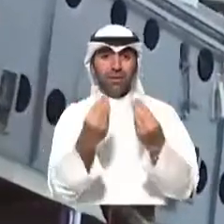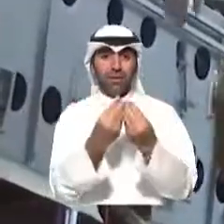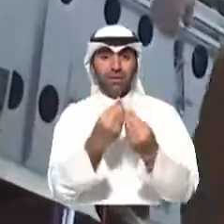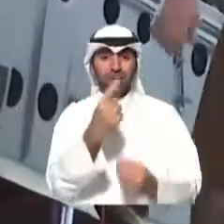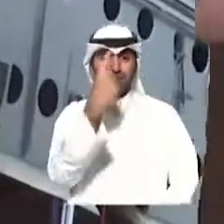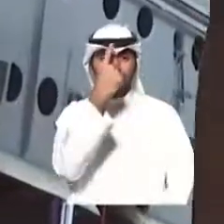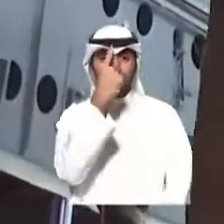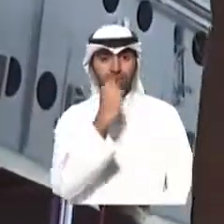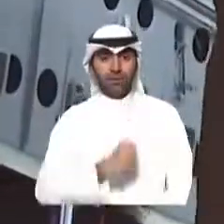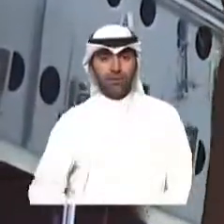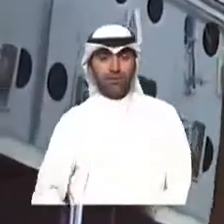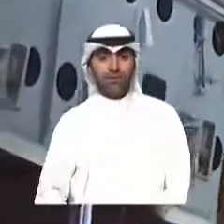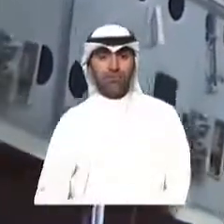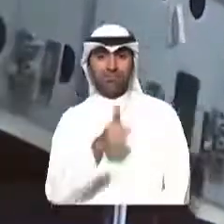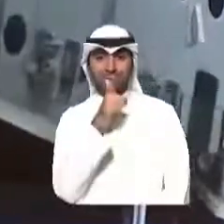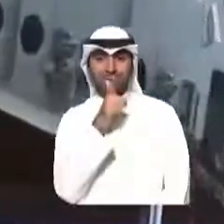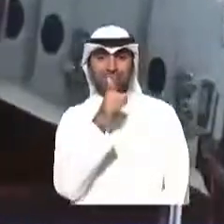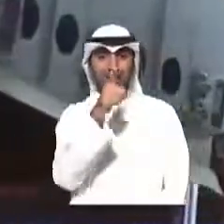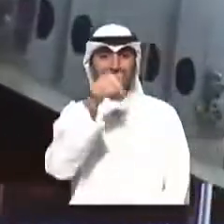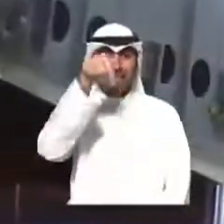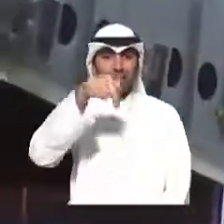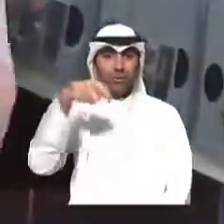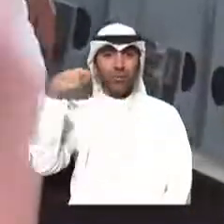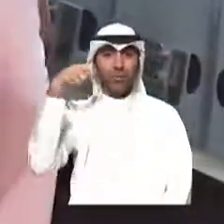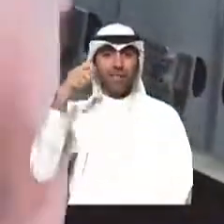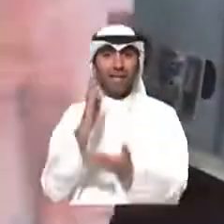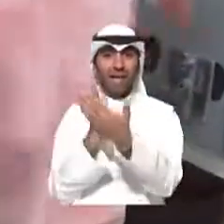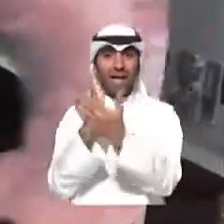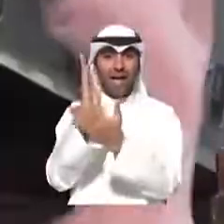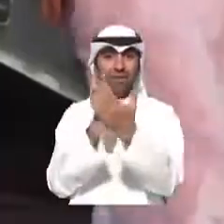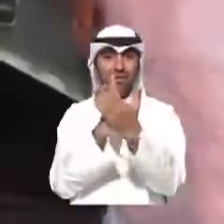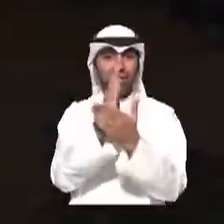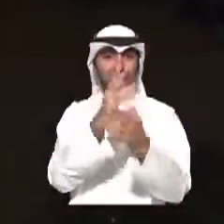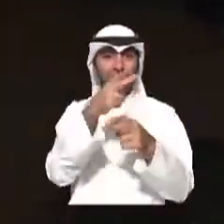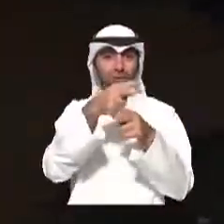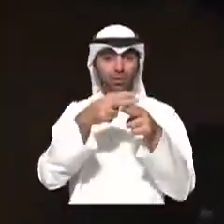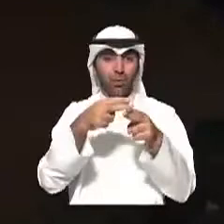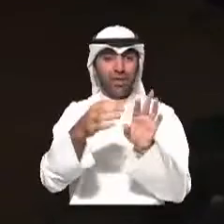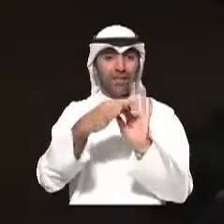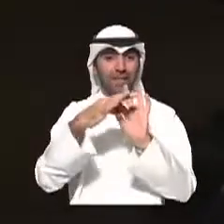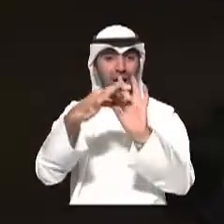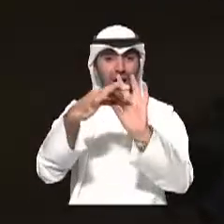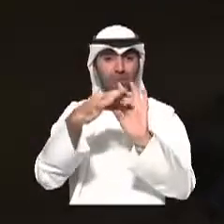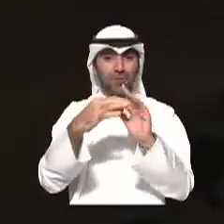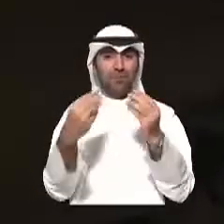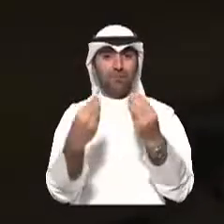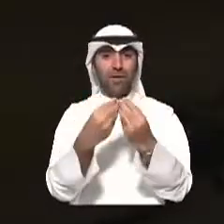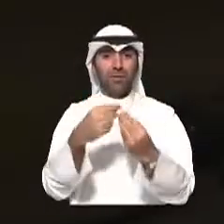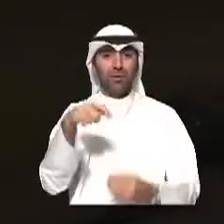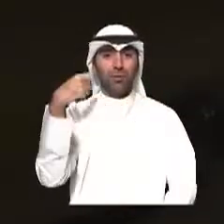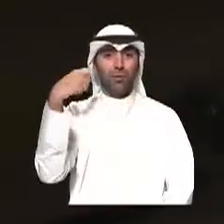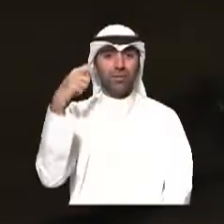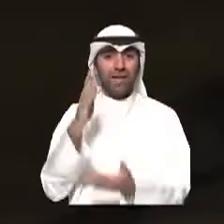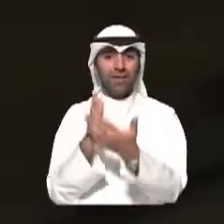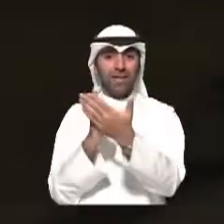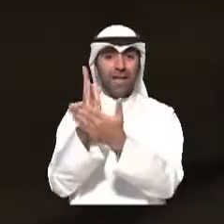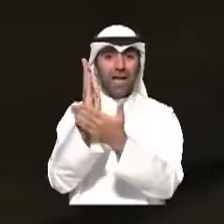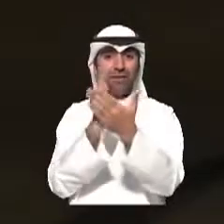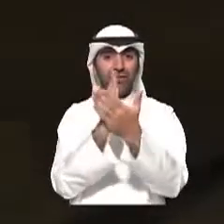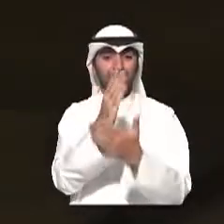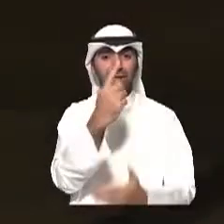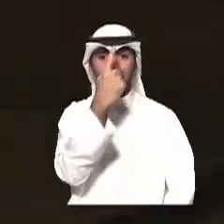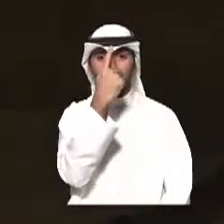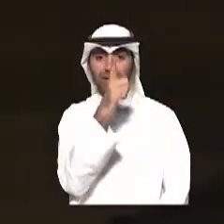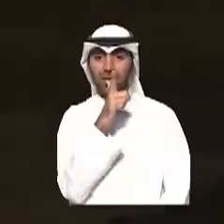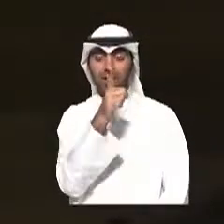التعاون والتنسيق بين وزارة الخارجية ووزارة الدفاع مع جمعية الهلال الأحمر الكويتي والبعثة الخارجية الدبلوماسية